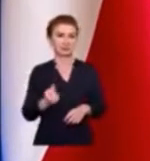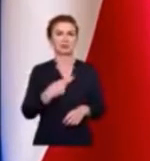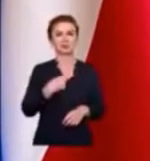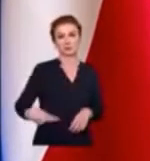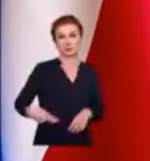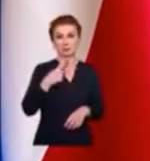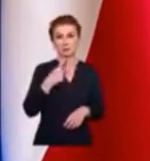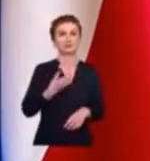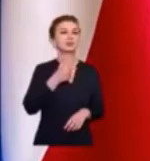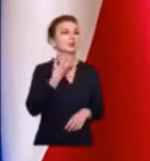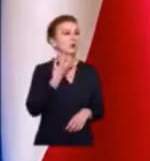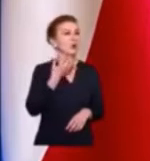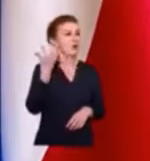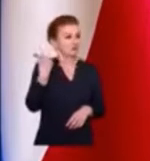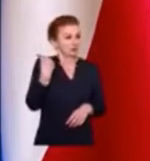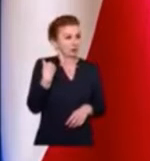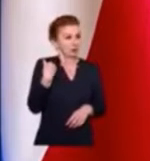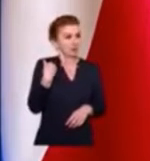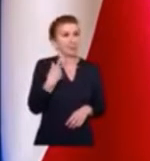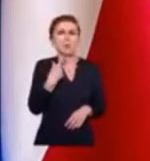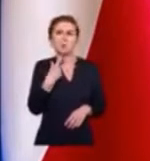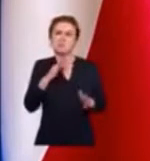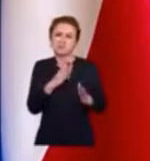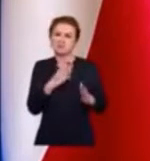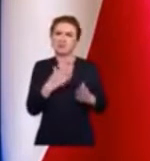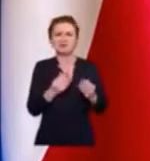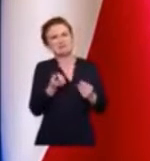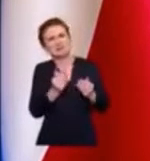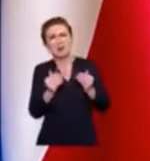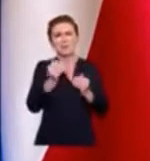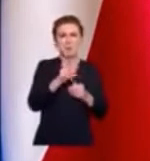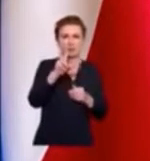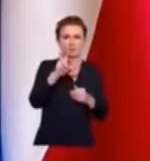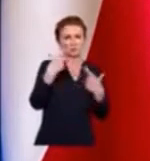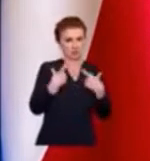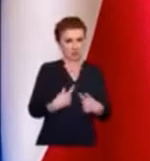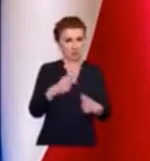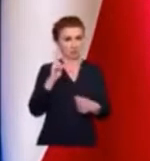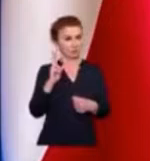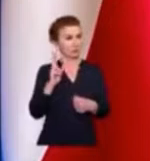mieliśmy niewiele ponad 300 osób, które zostały